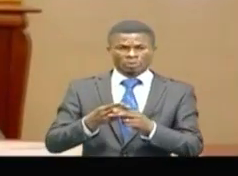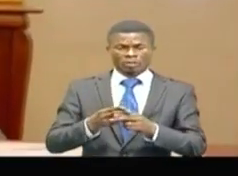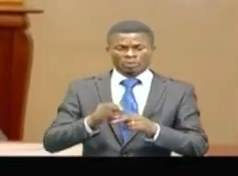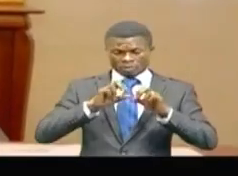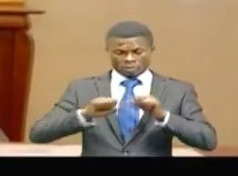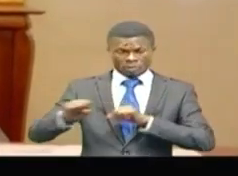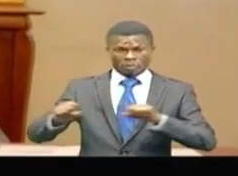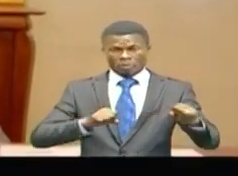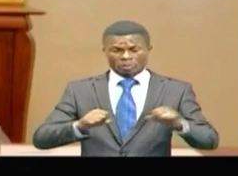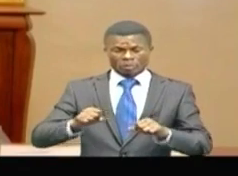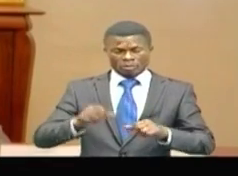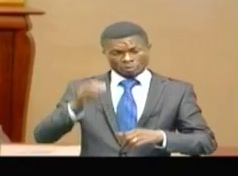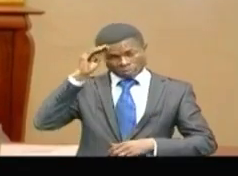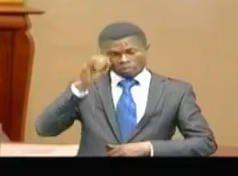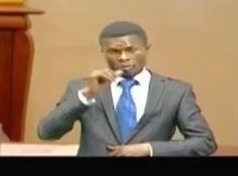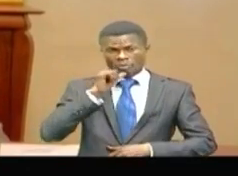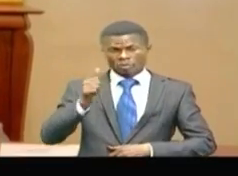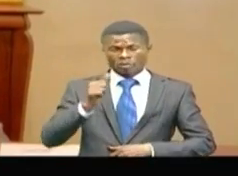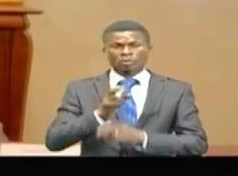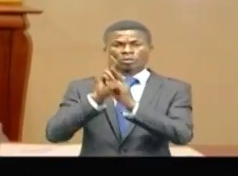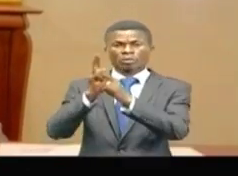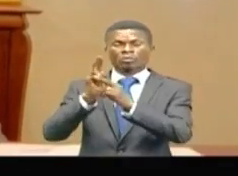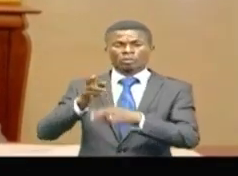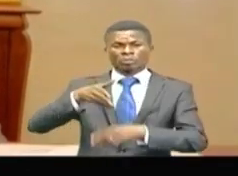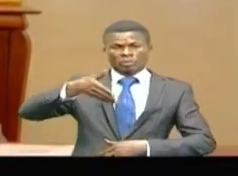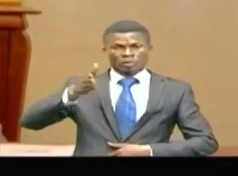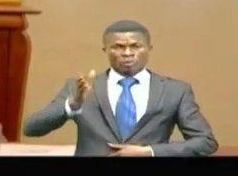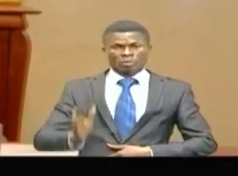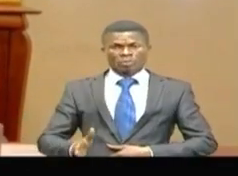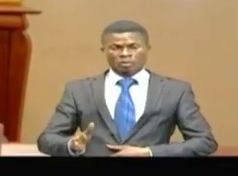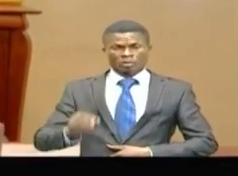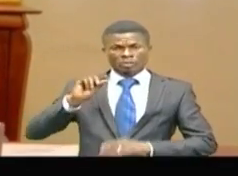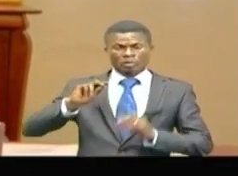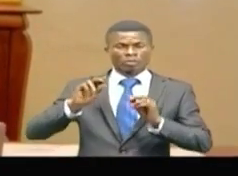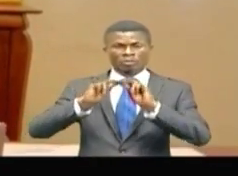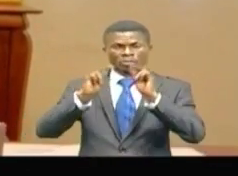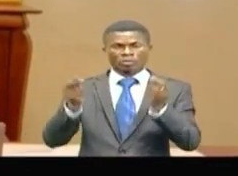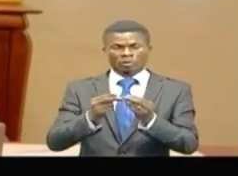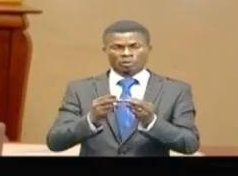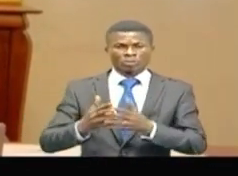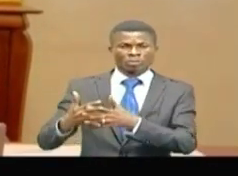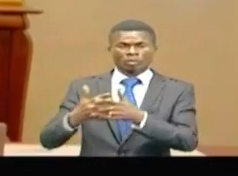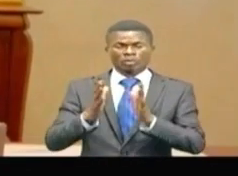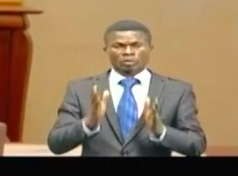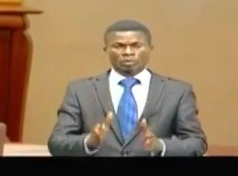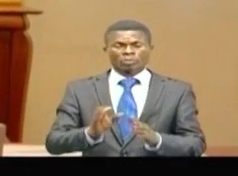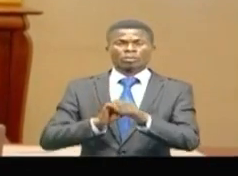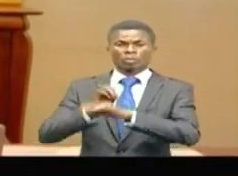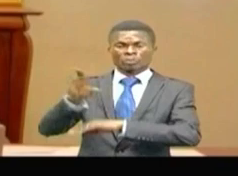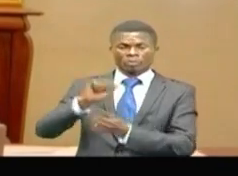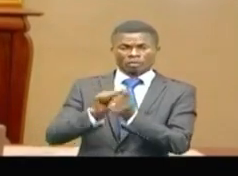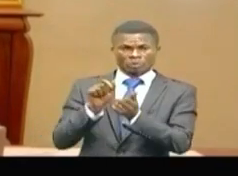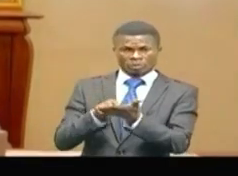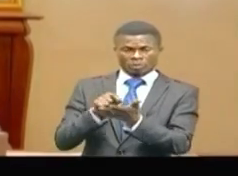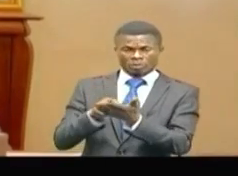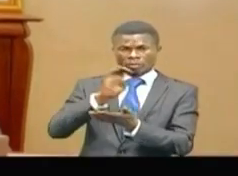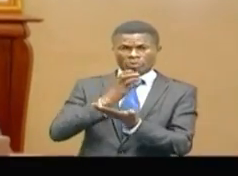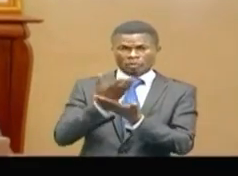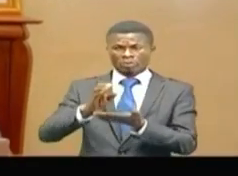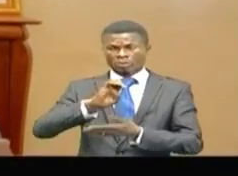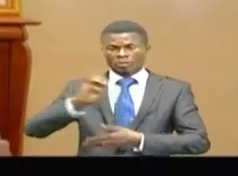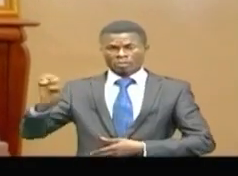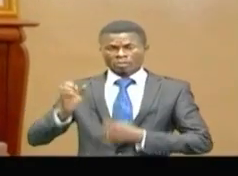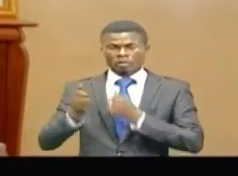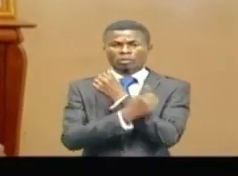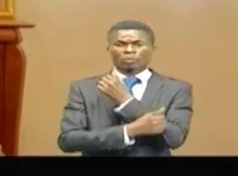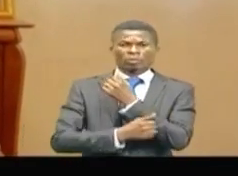examiner sans complaisance le rapport des experts du groupe des Nations Unies dépêché à cet effet à l'est de notre